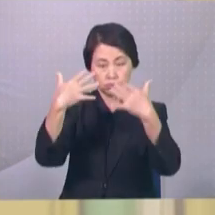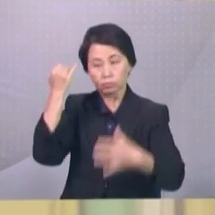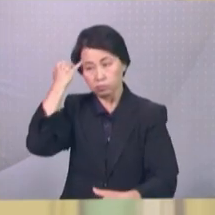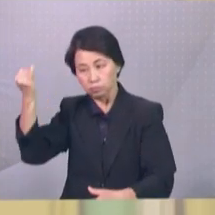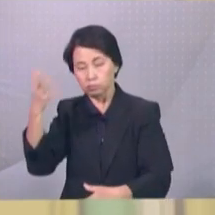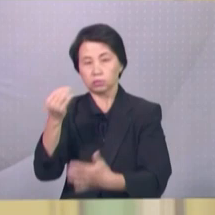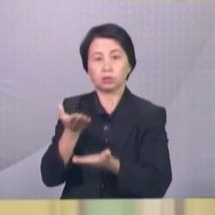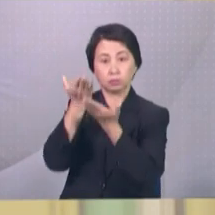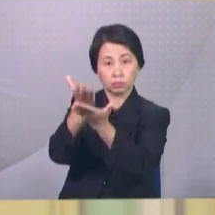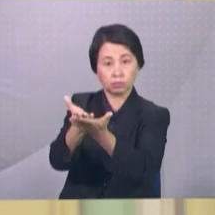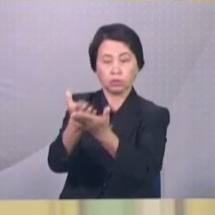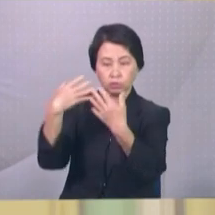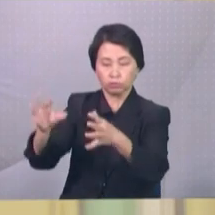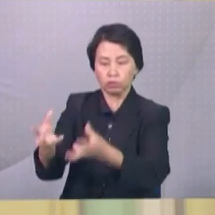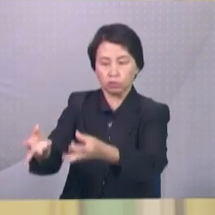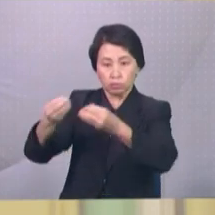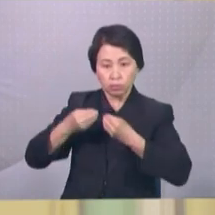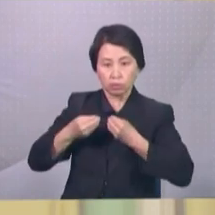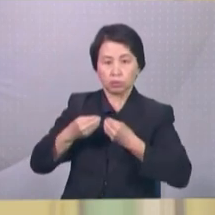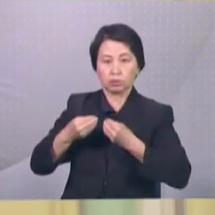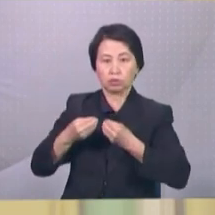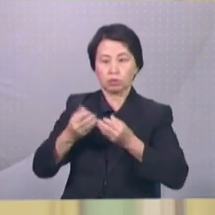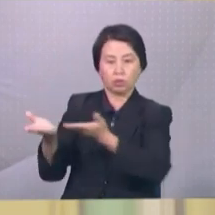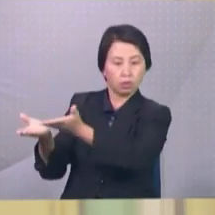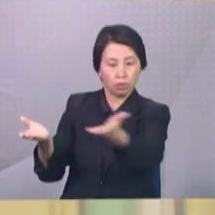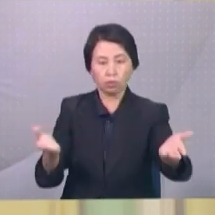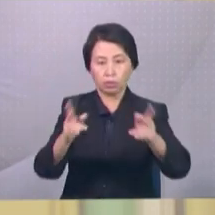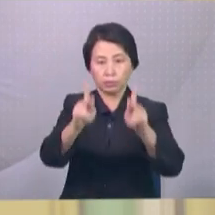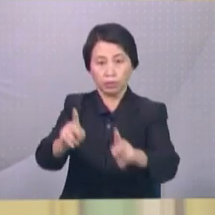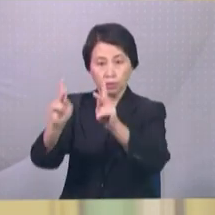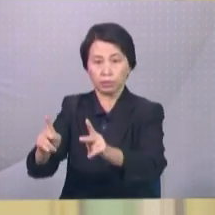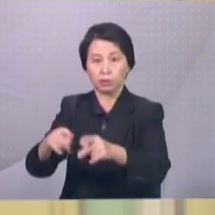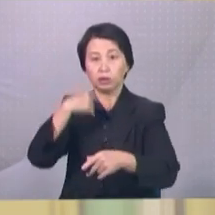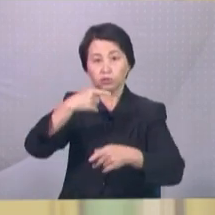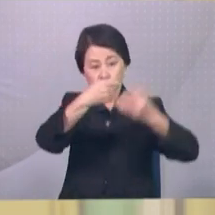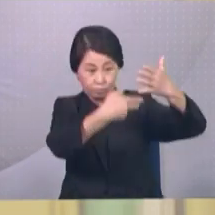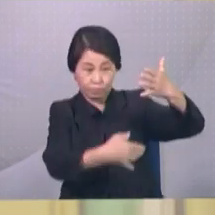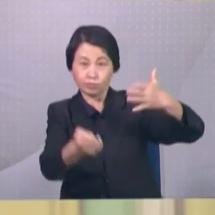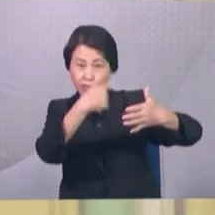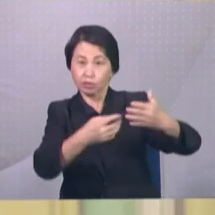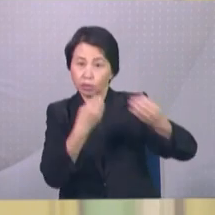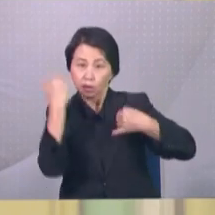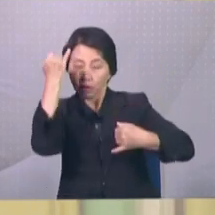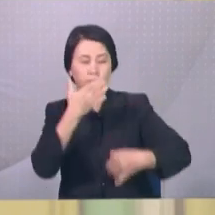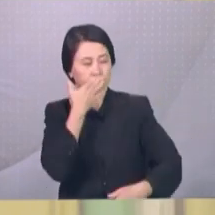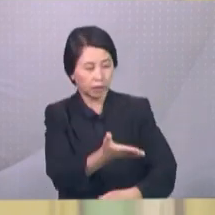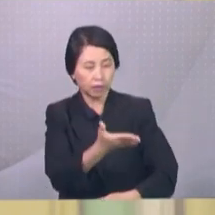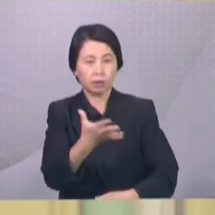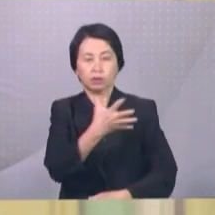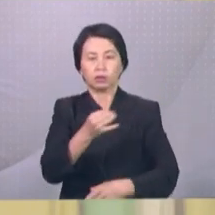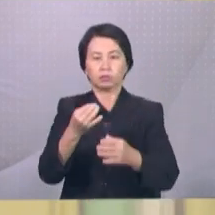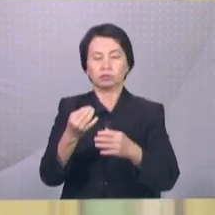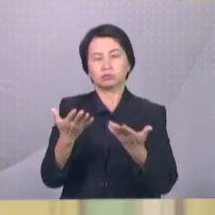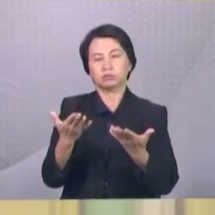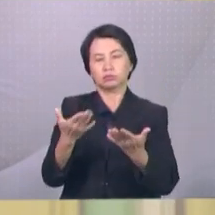pandangan dan cadangan yang telah diberikan oleh pihak-pihak yang disebut tadi. Secara umumnya, dapatan